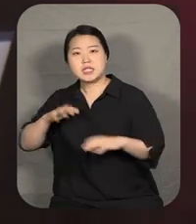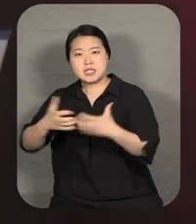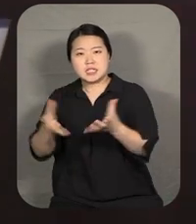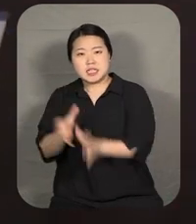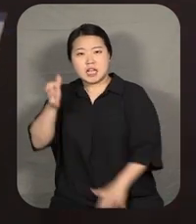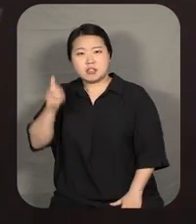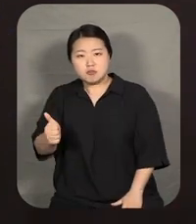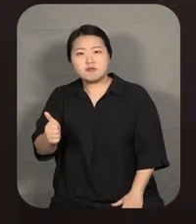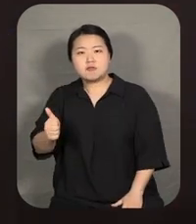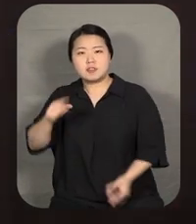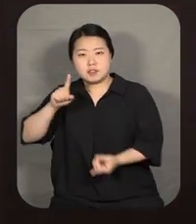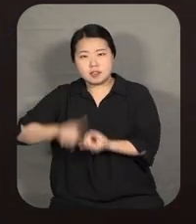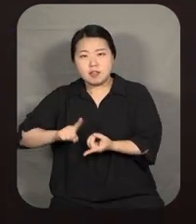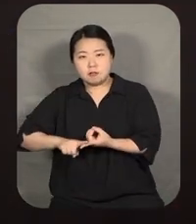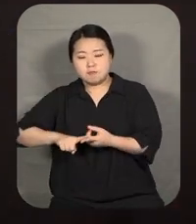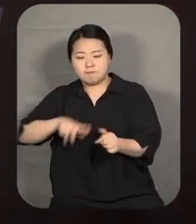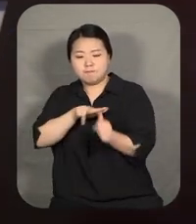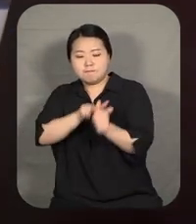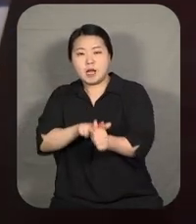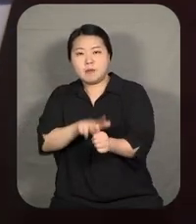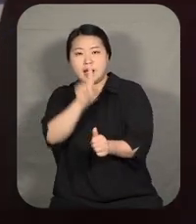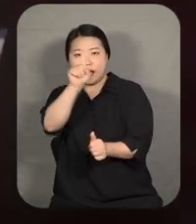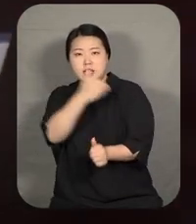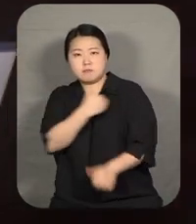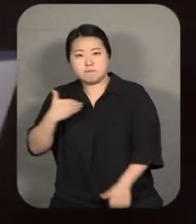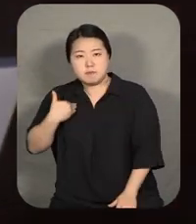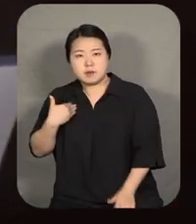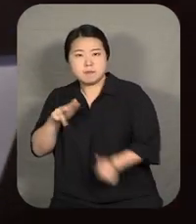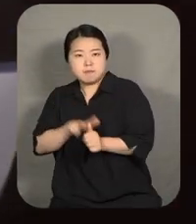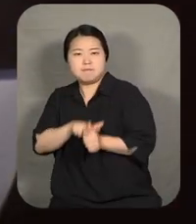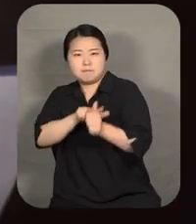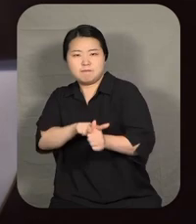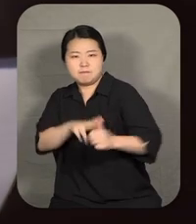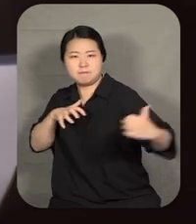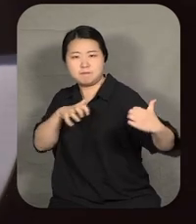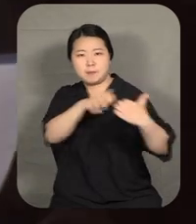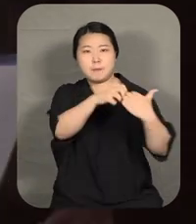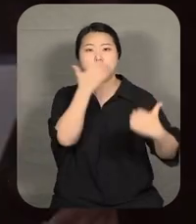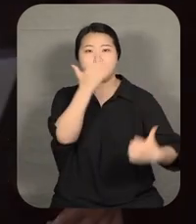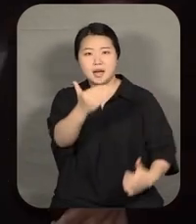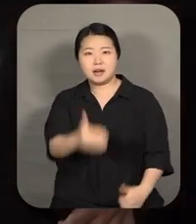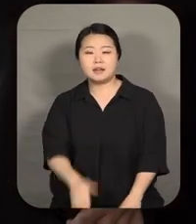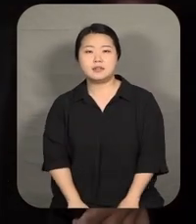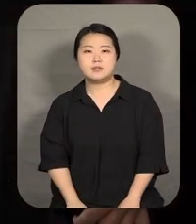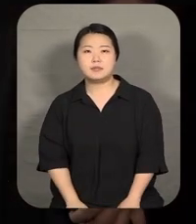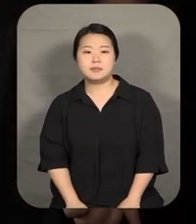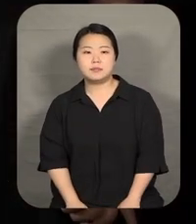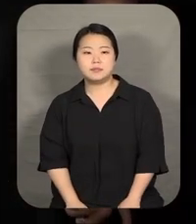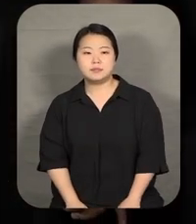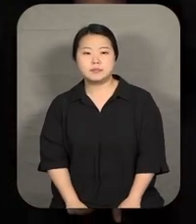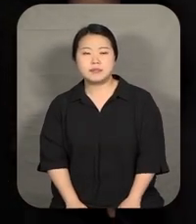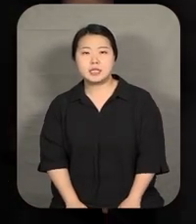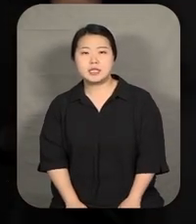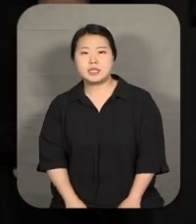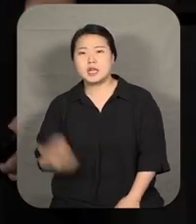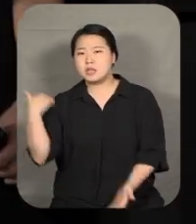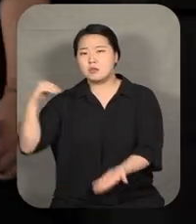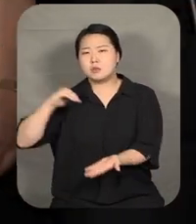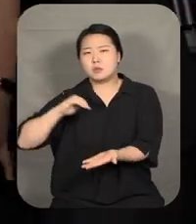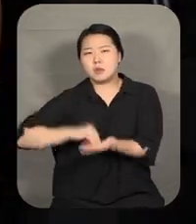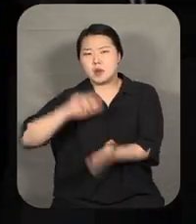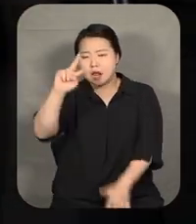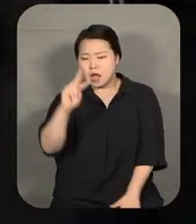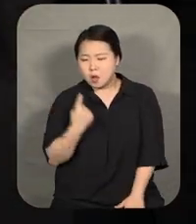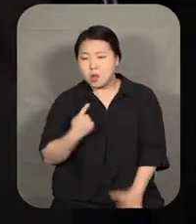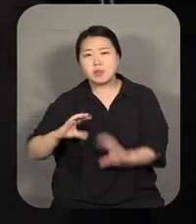장수대로 단기 필마여도 용맹이 진격하였다. 비록 돌아갈 조국이